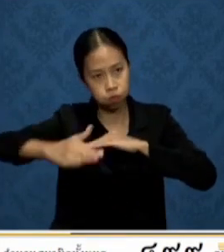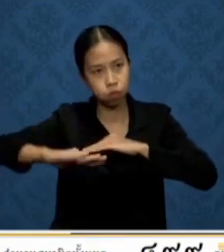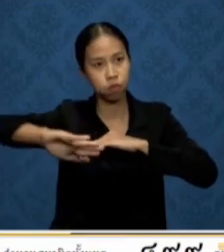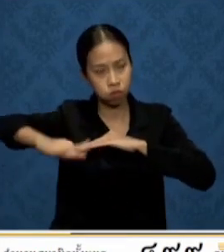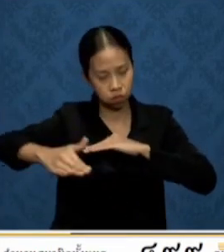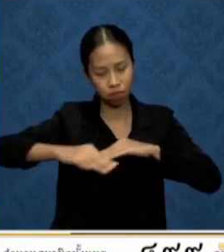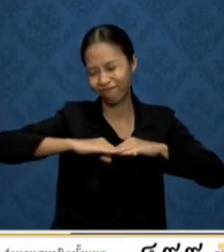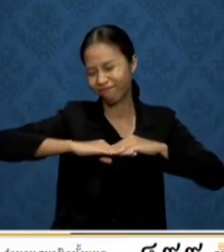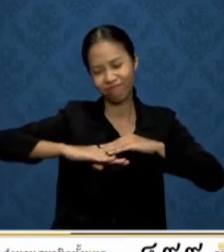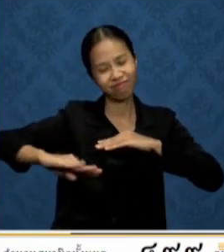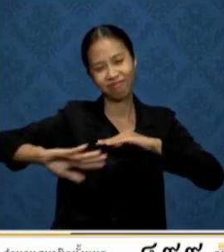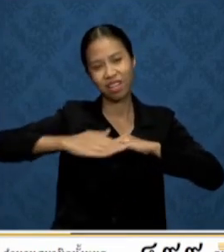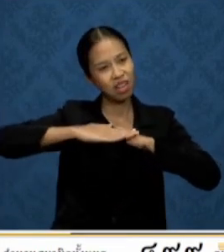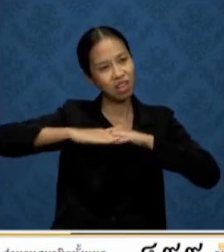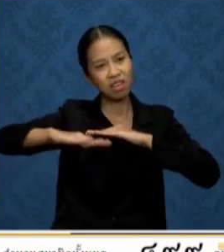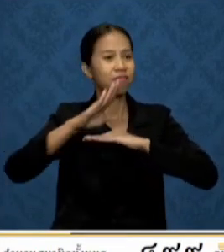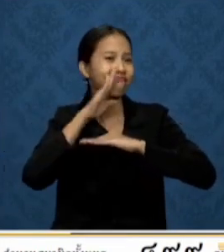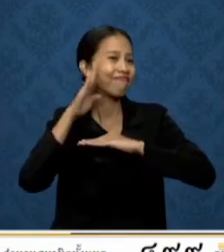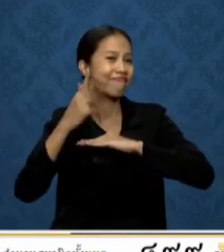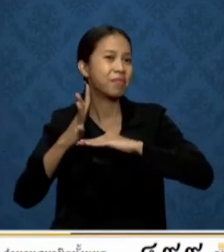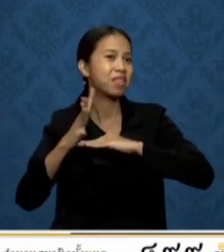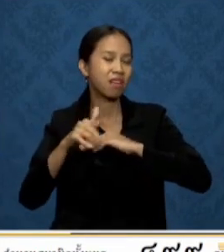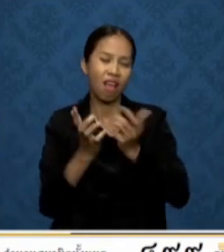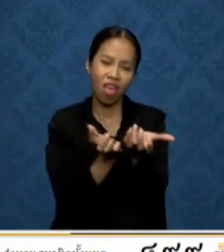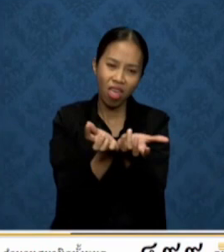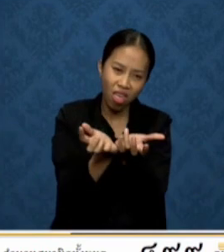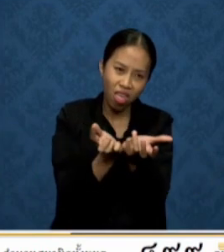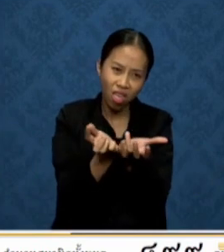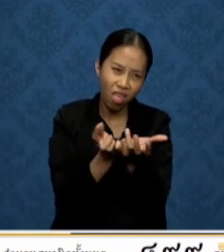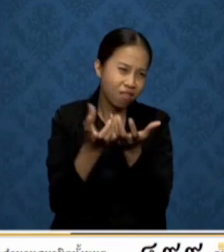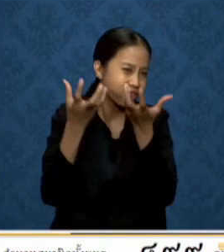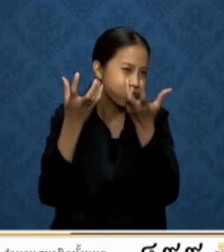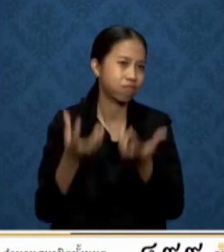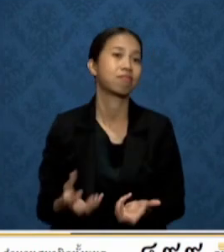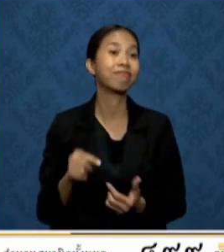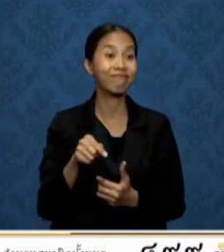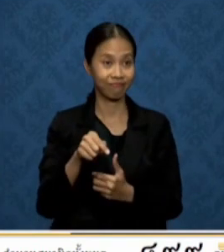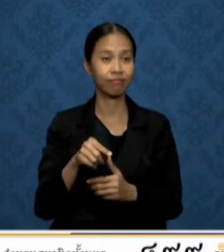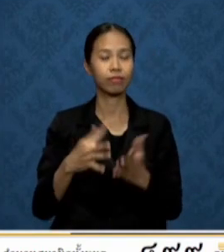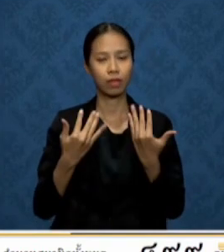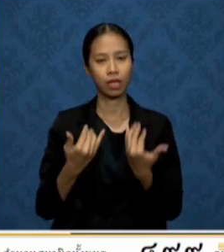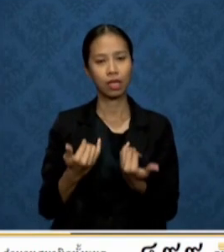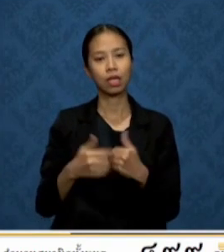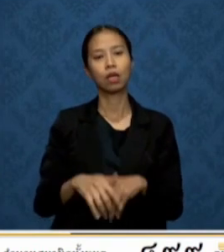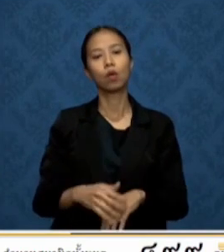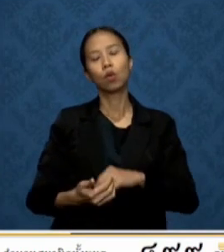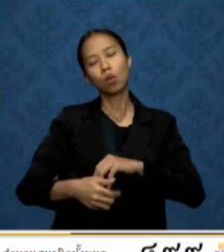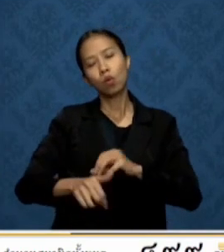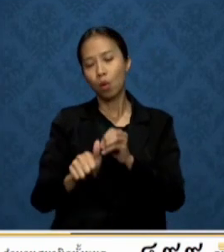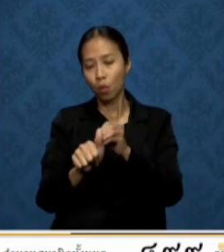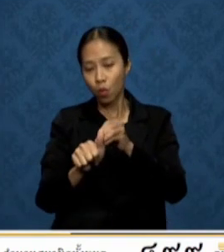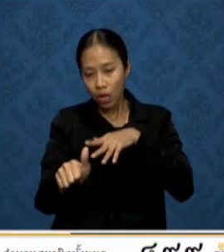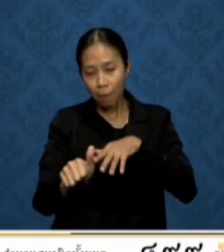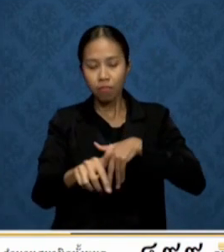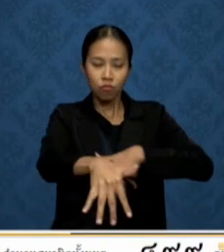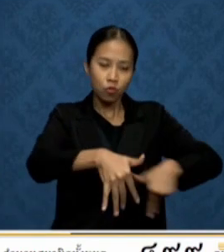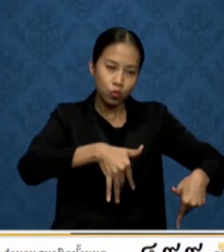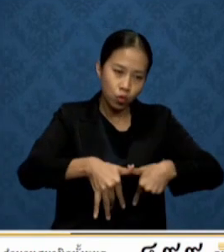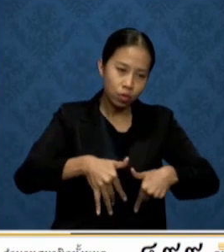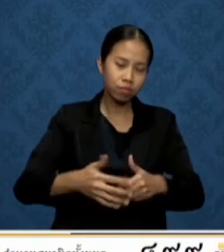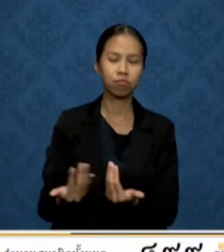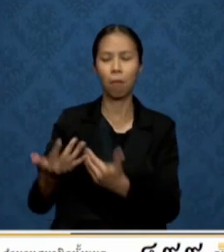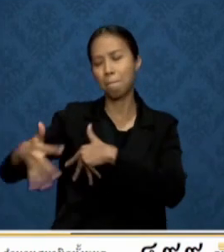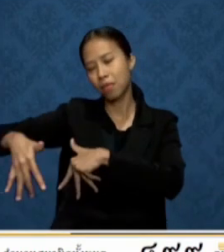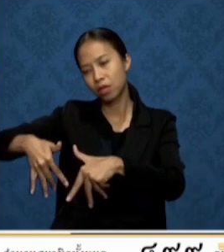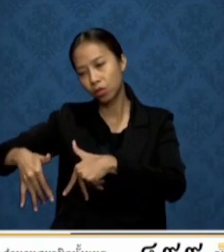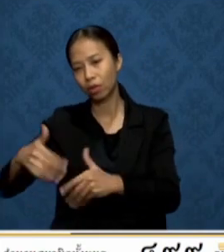7,500 มถนนสวมโซมหนักขึไปอีกครัทานประทานผู้นำท้องที่ผู้นำท้องถินพี่น้ประชา